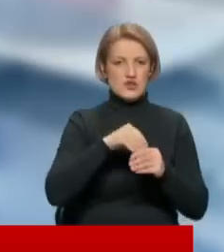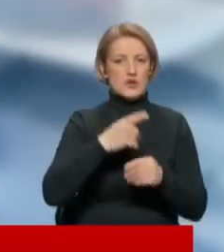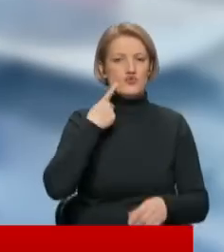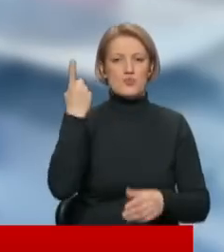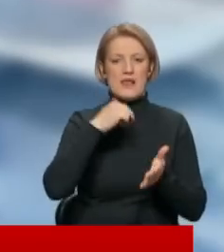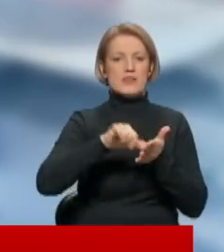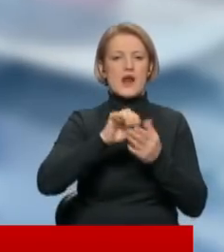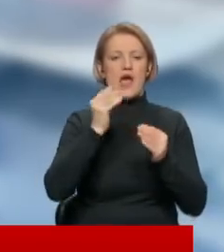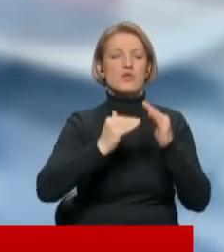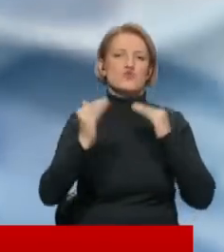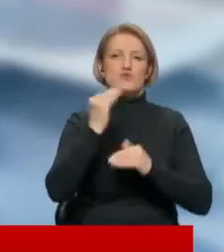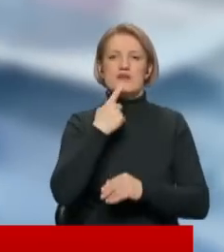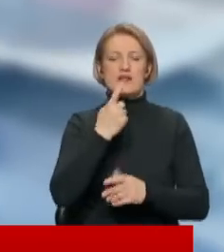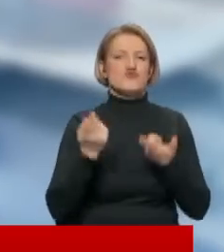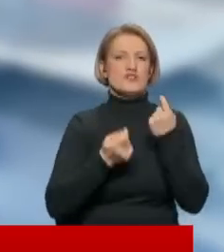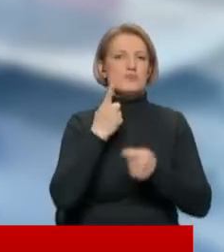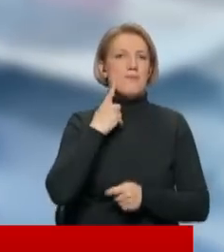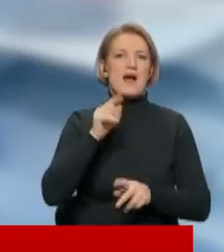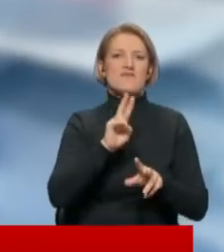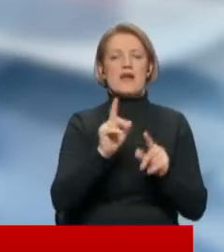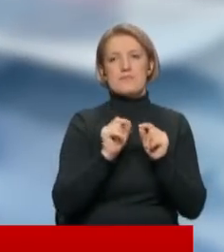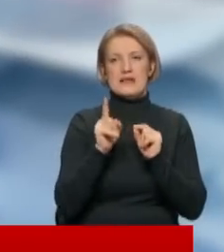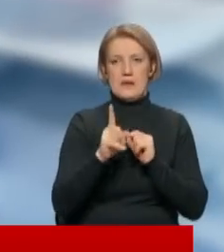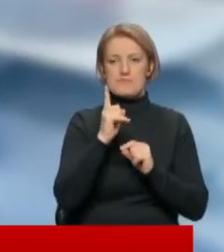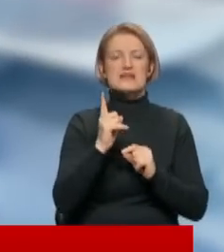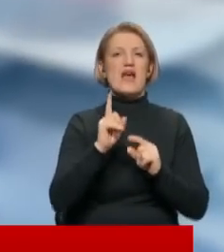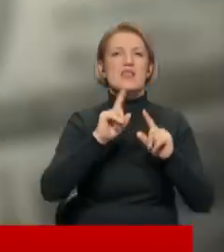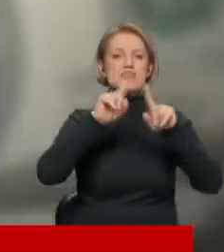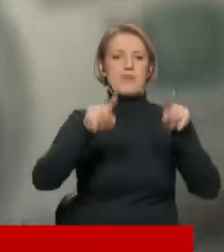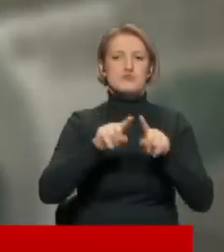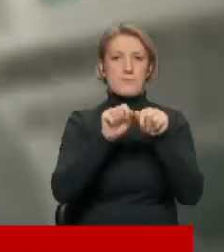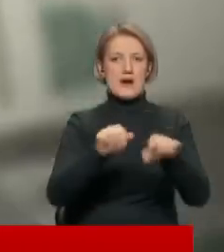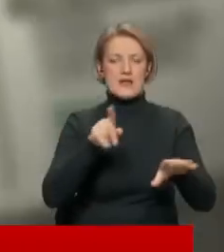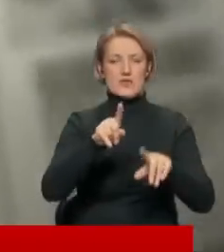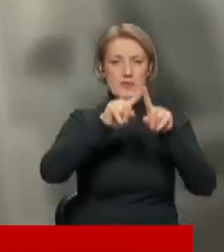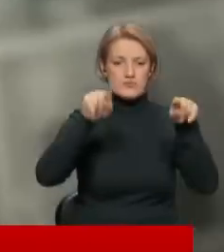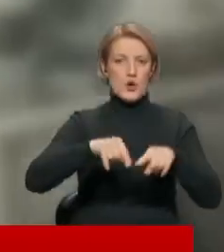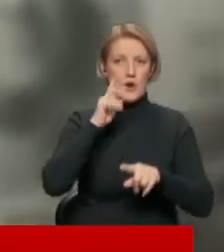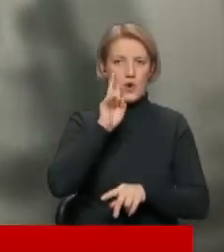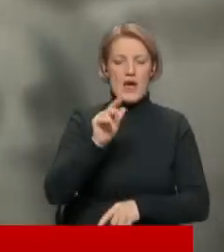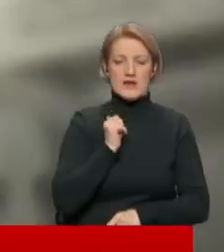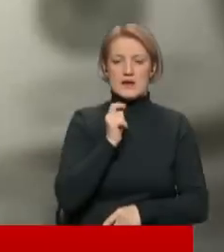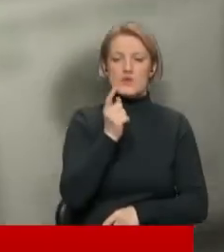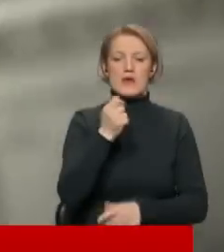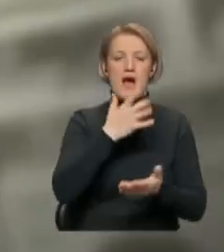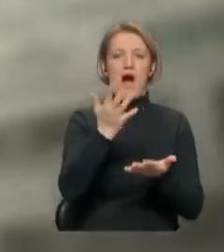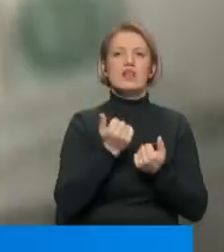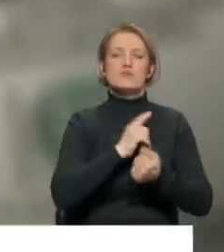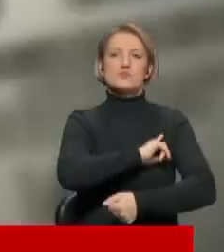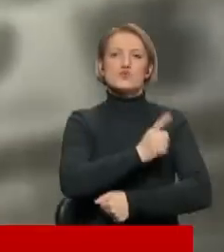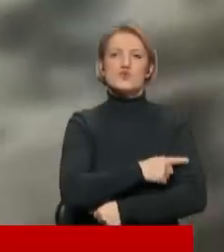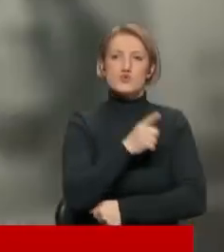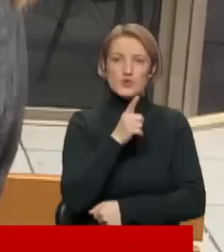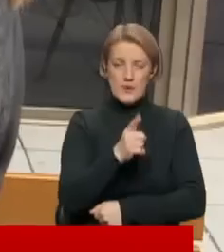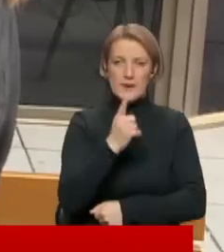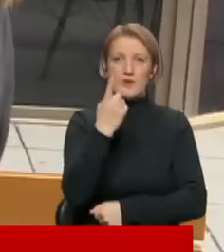tarihinin en yükseği dedi Çalışma Bakanı Vedat Bilgin Bir de tablo paylaştı o tabloya göre asgari ücretlinin Alım gücü 9 yılda